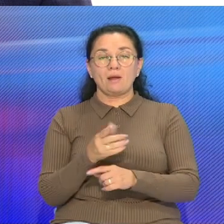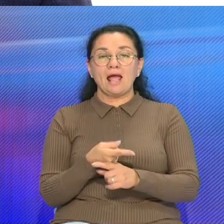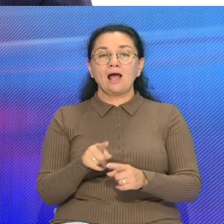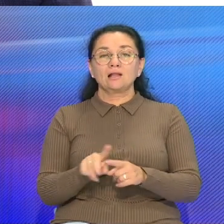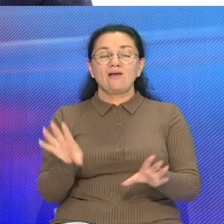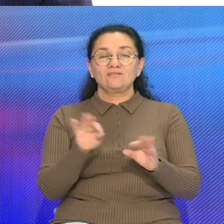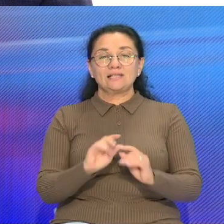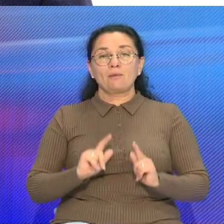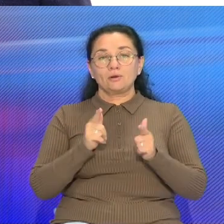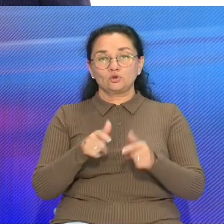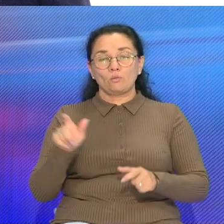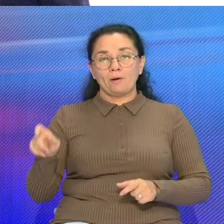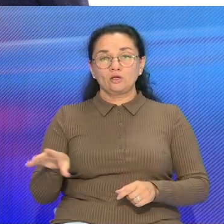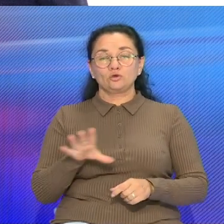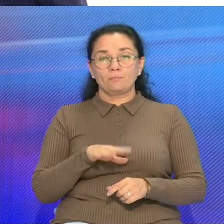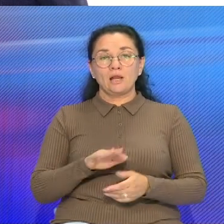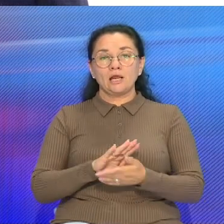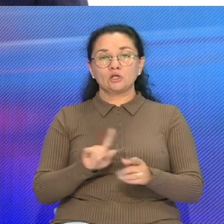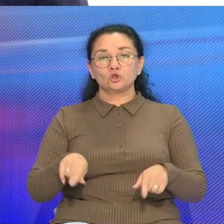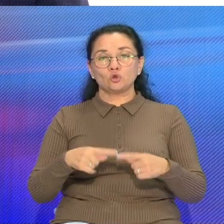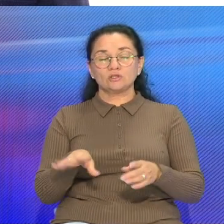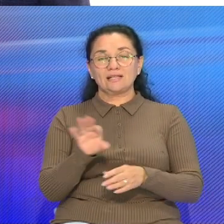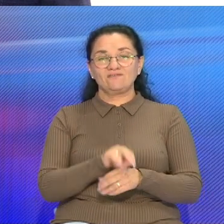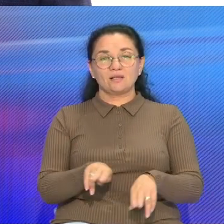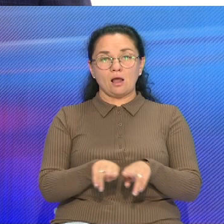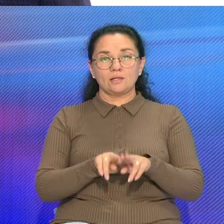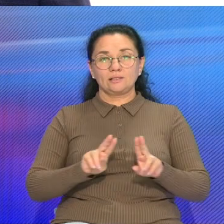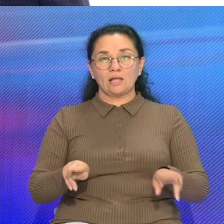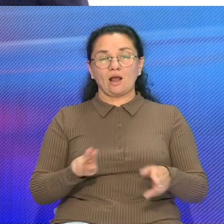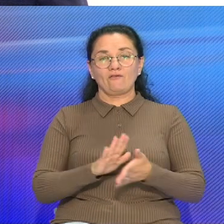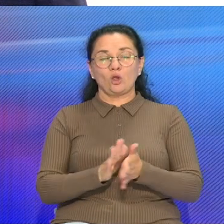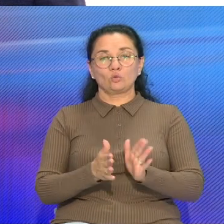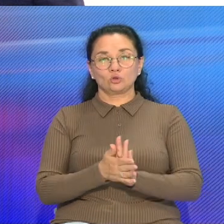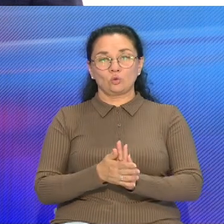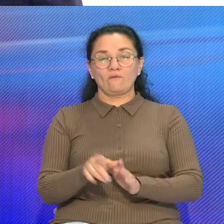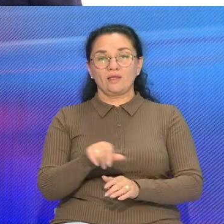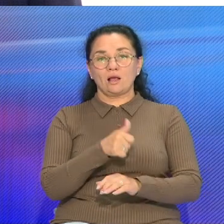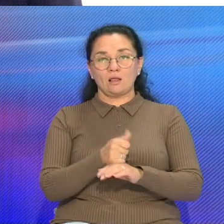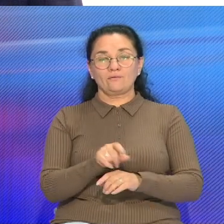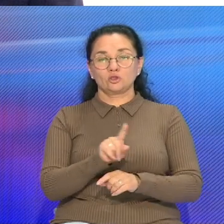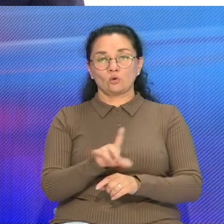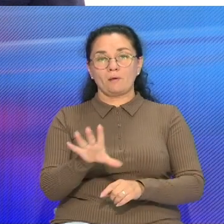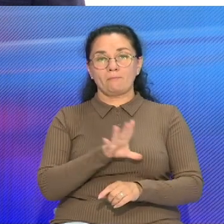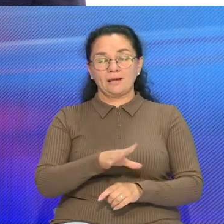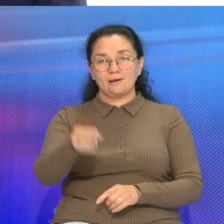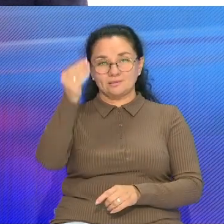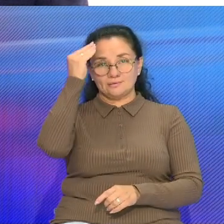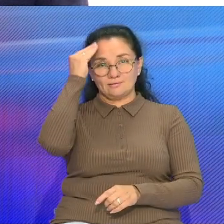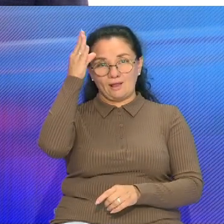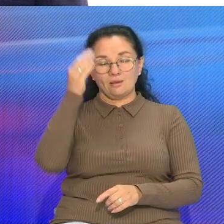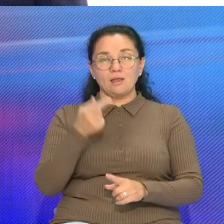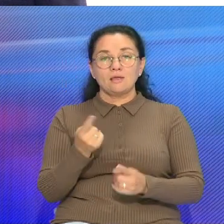были созданы равные, одинаковые условия. И основным критерием оставались знания. Вот. Если